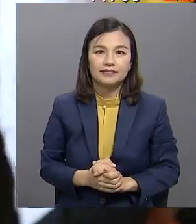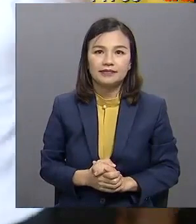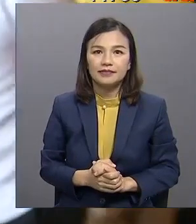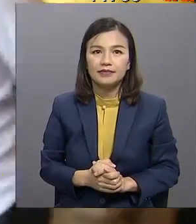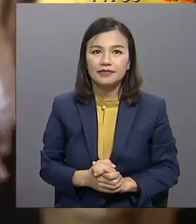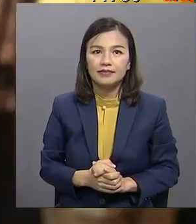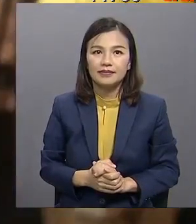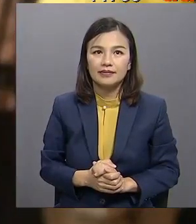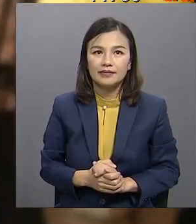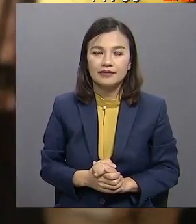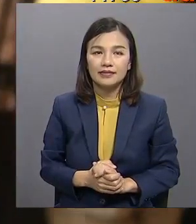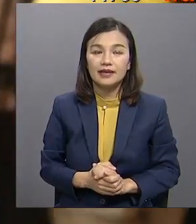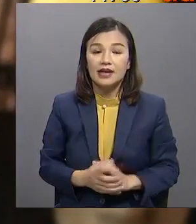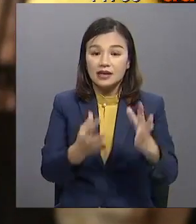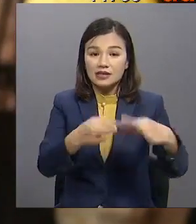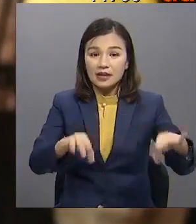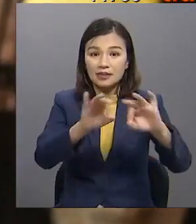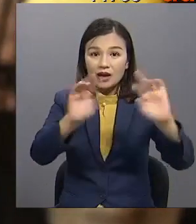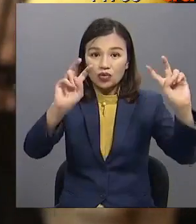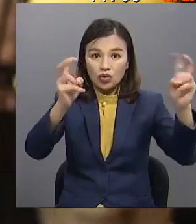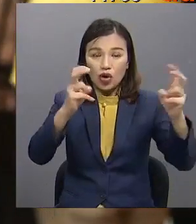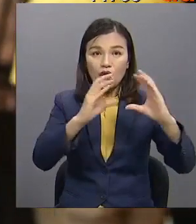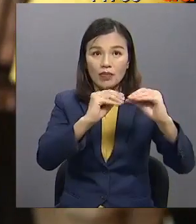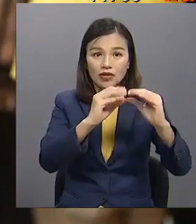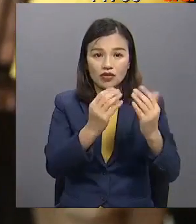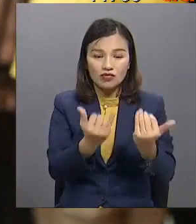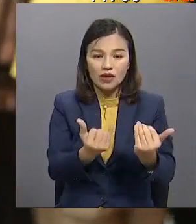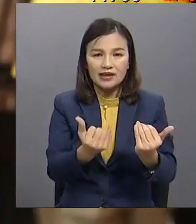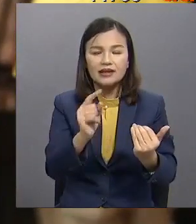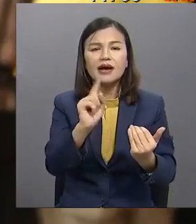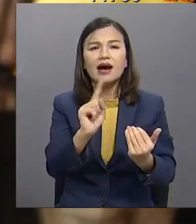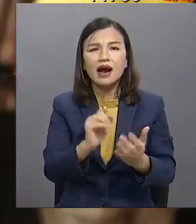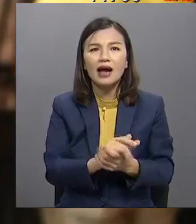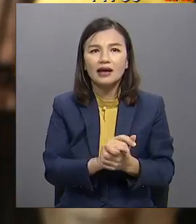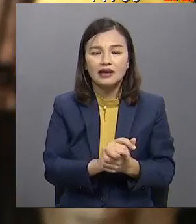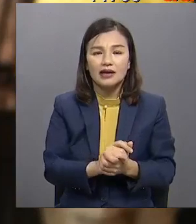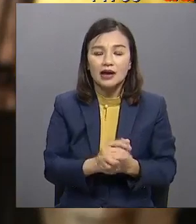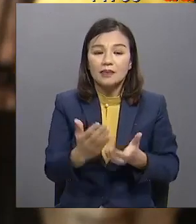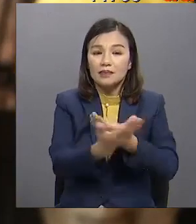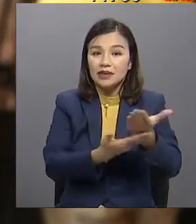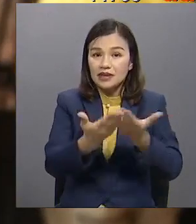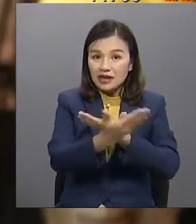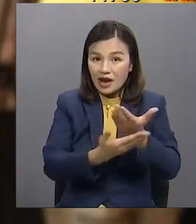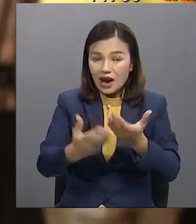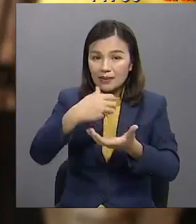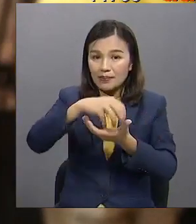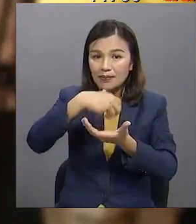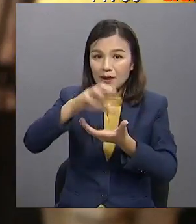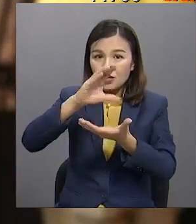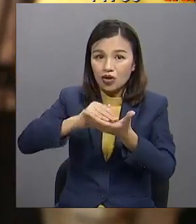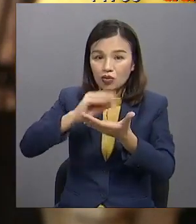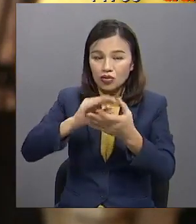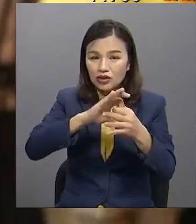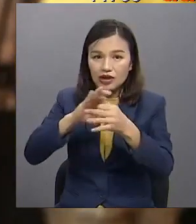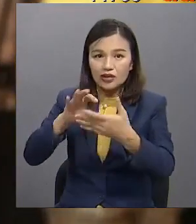ครับสำหรับวาระสำคัญที่จะพิจารณาต่อจากนี้ยังคงเป็นวาระพิจารณารายงานความคืบหน้าเกี่ยวกับแผน